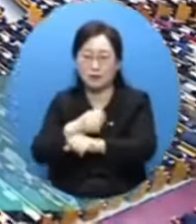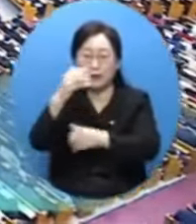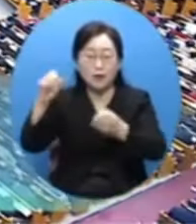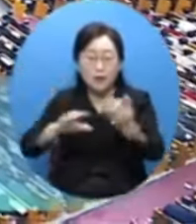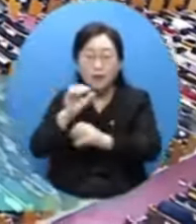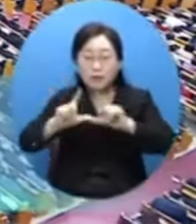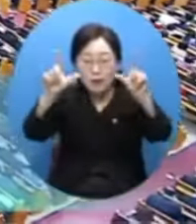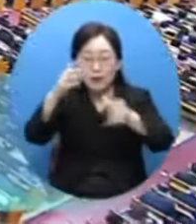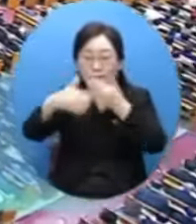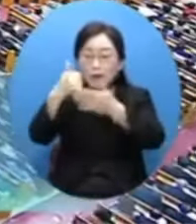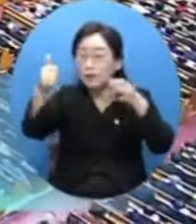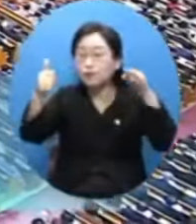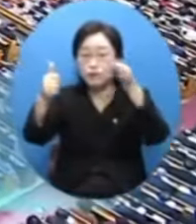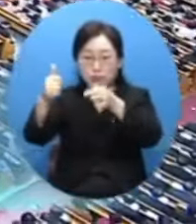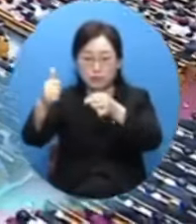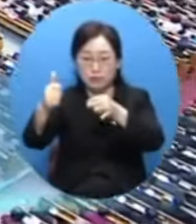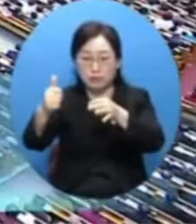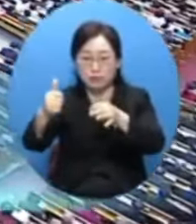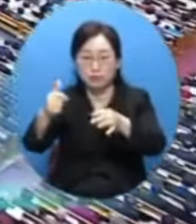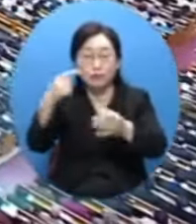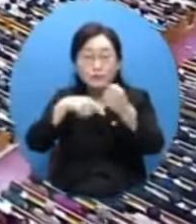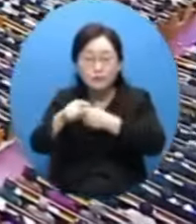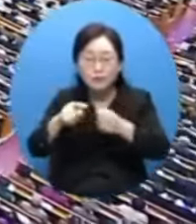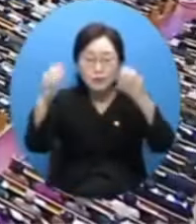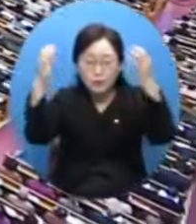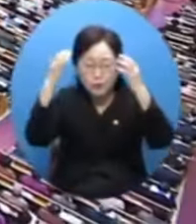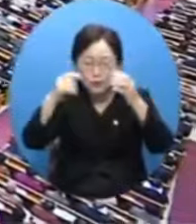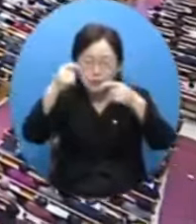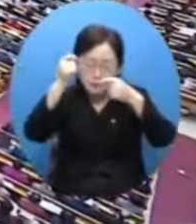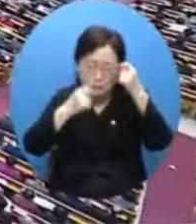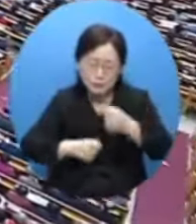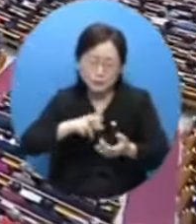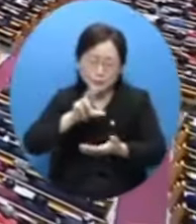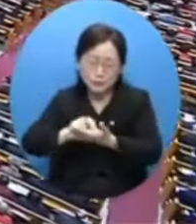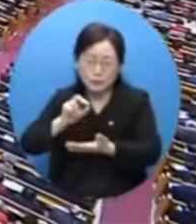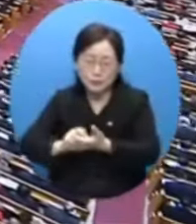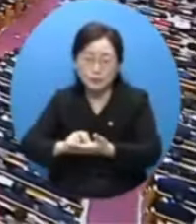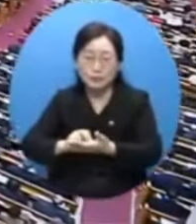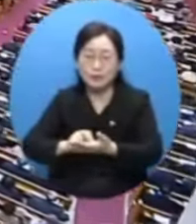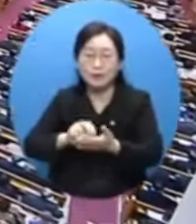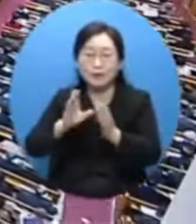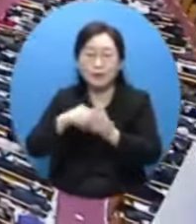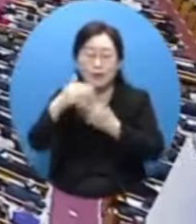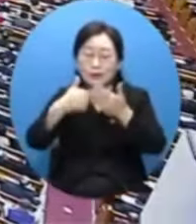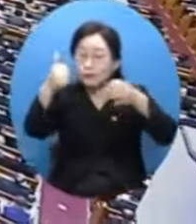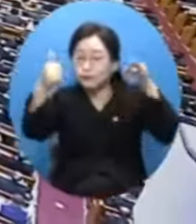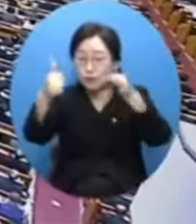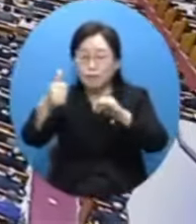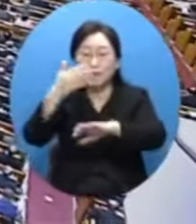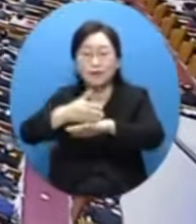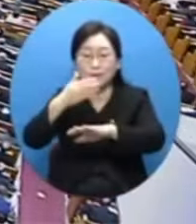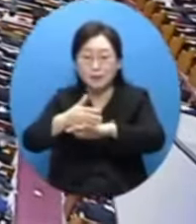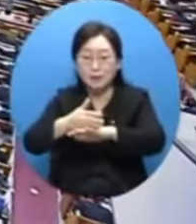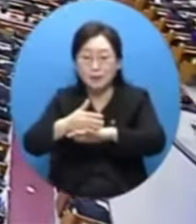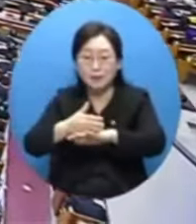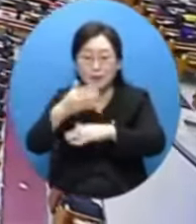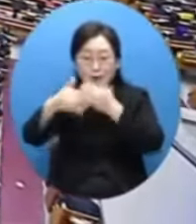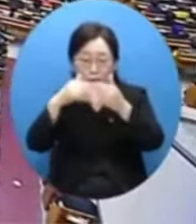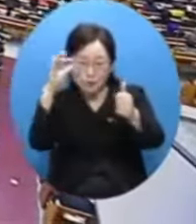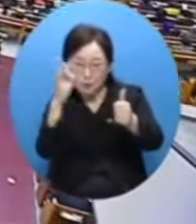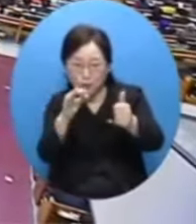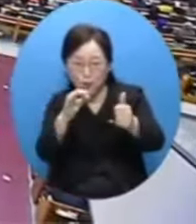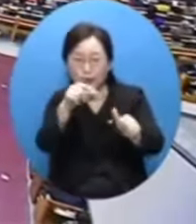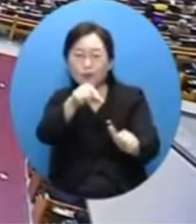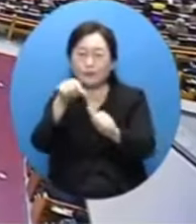부르라. 우리가 고난의 때, 슬픔의 때, 문제의 때 주님 앞에 부르짖어 기도하면, 감사를 드리면 환난 가운데서 우리를